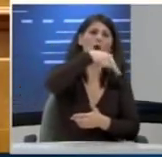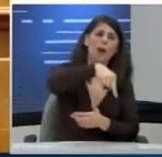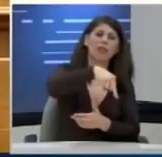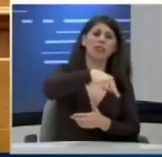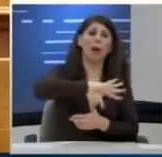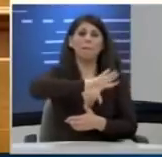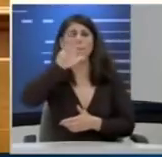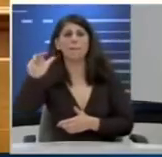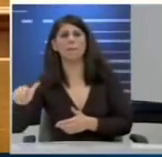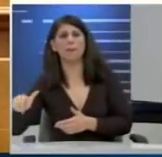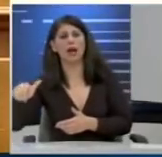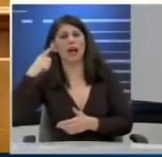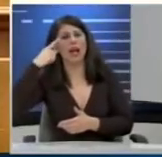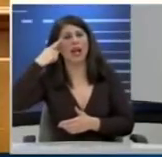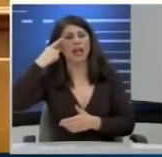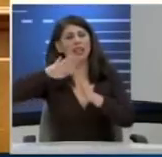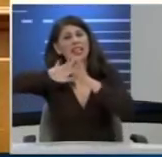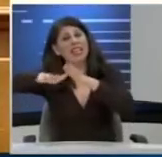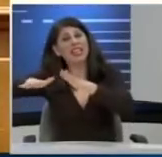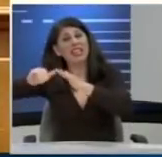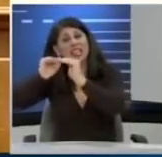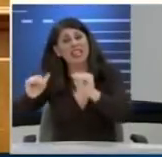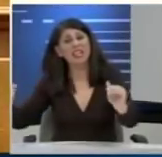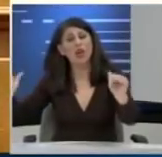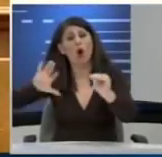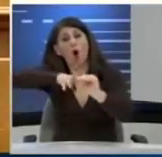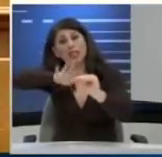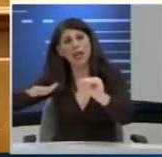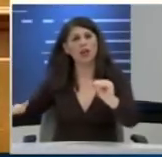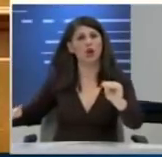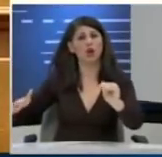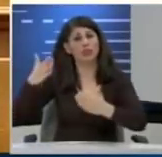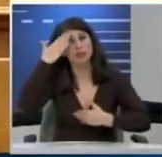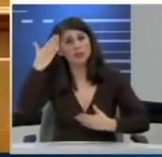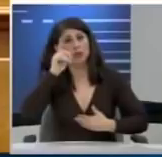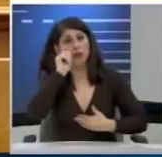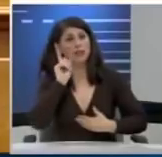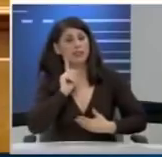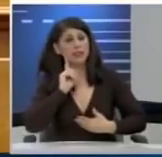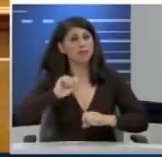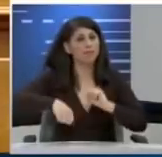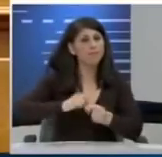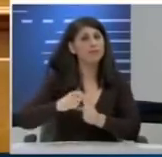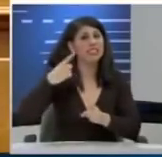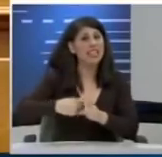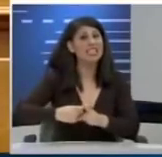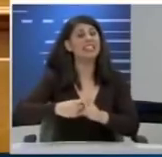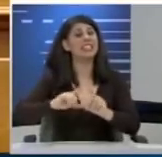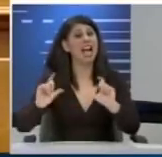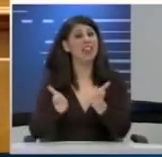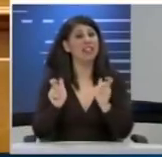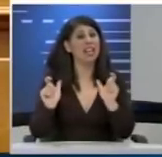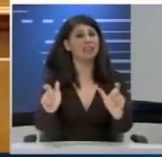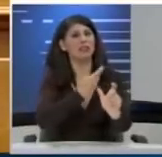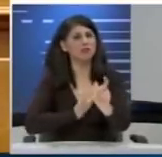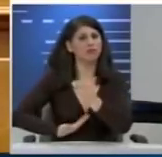Ωκεανό. Φόρος τιμής στους αγωνιστές και στις αγωνίστριες της ελληνικής εθνικής αντίστασης